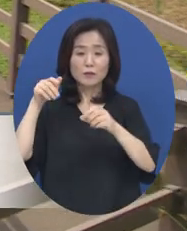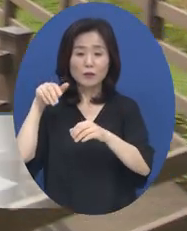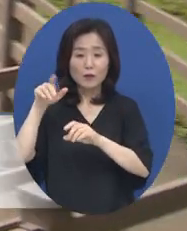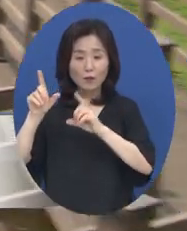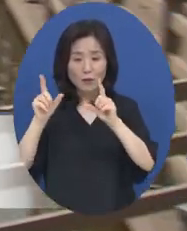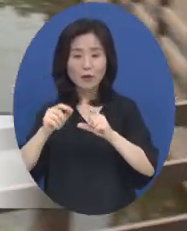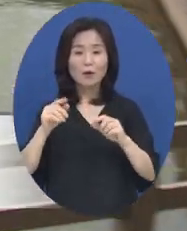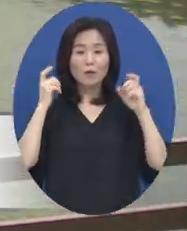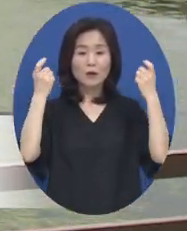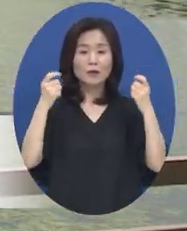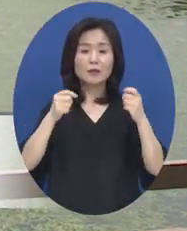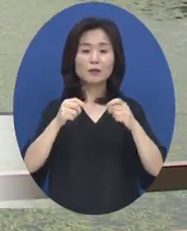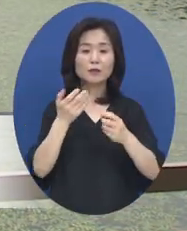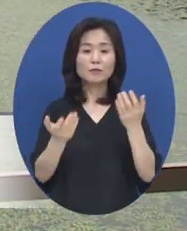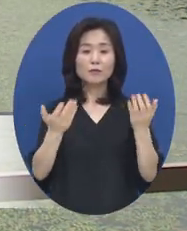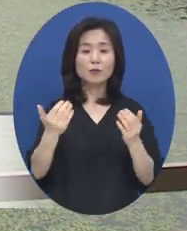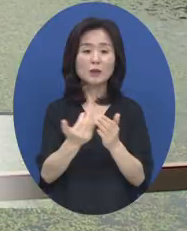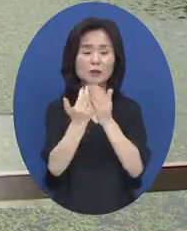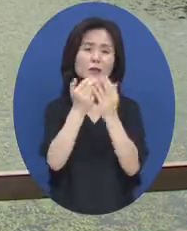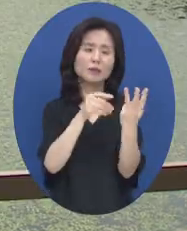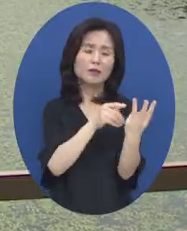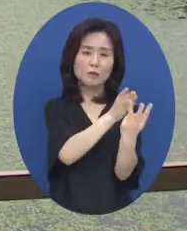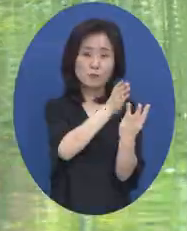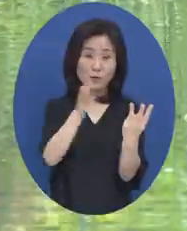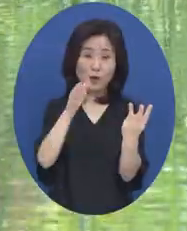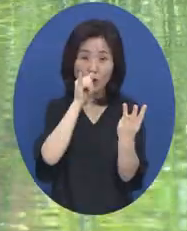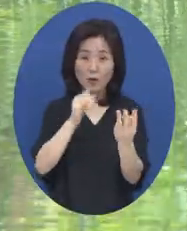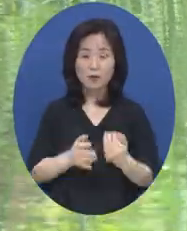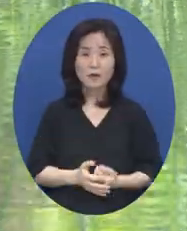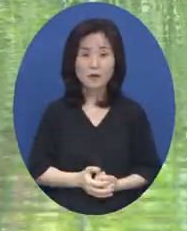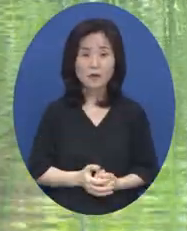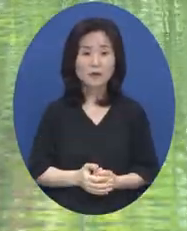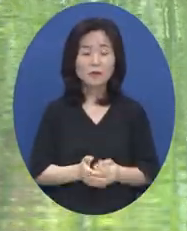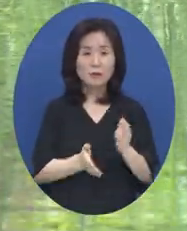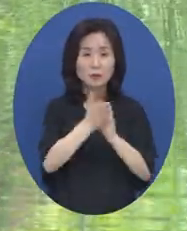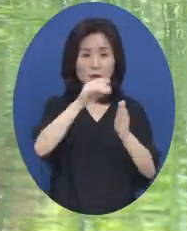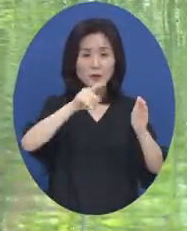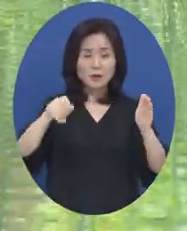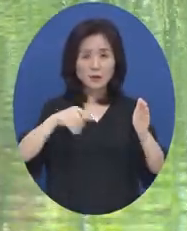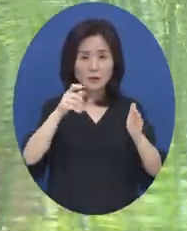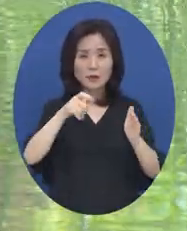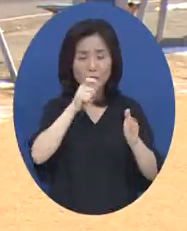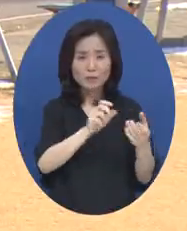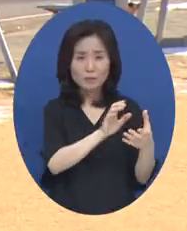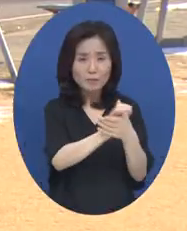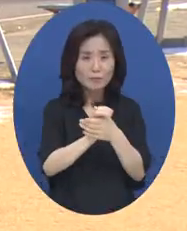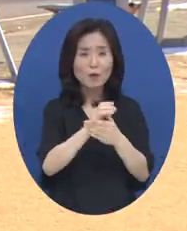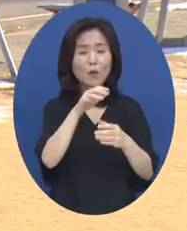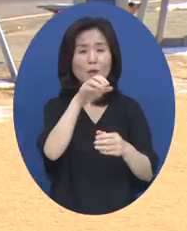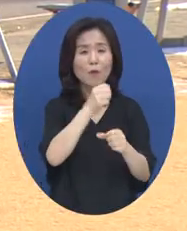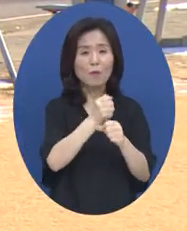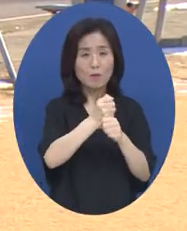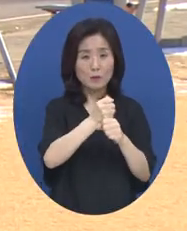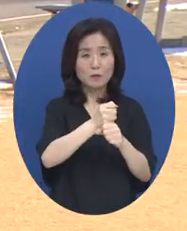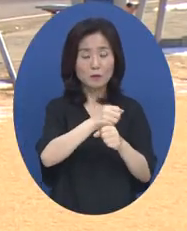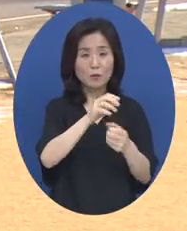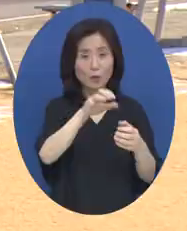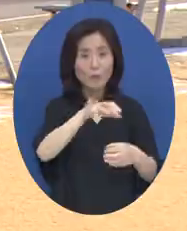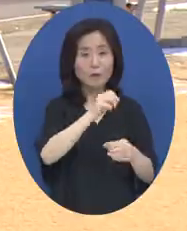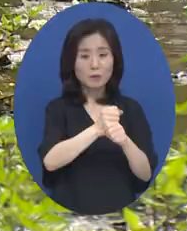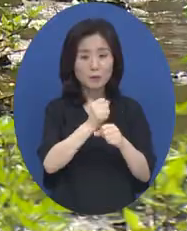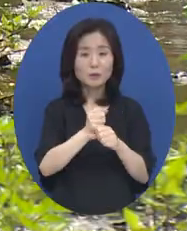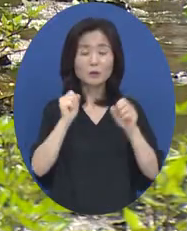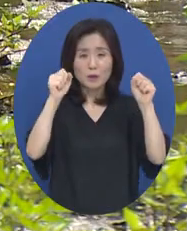형 총 3가지 분야로 진행됩니다 도심의 친수 공간을 만들거나 체육활동을 즐길 수 있는